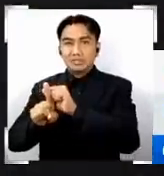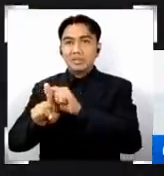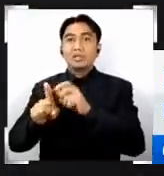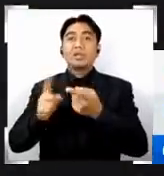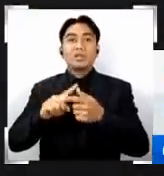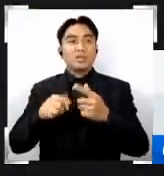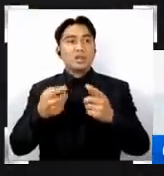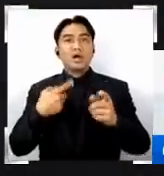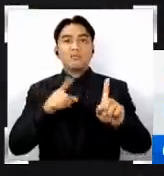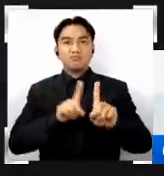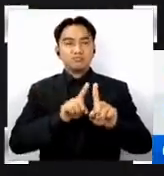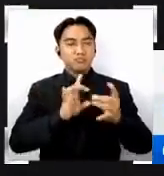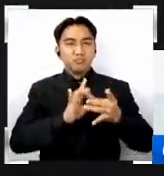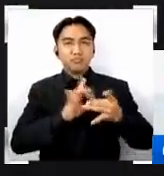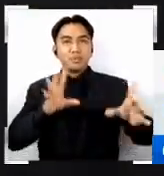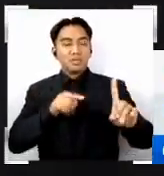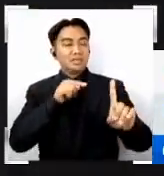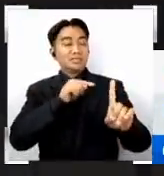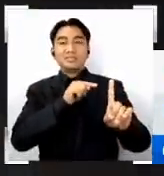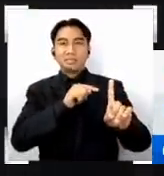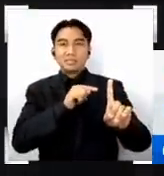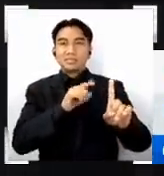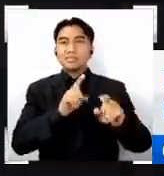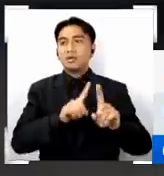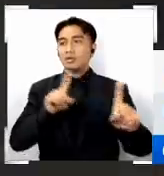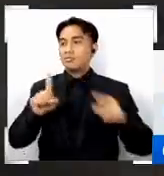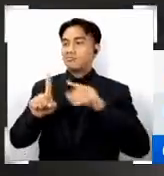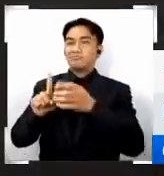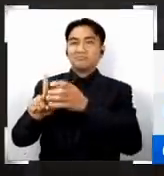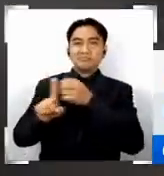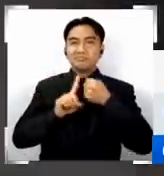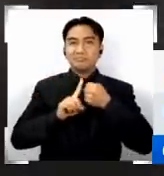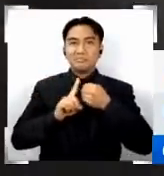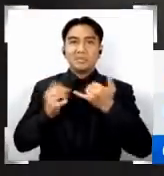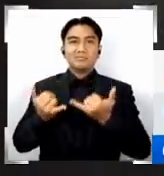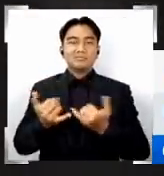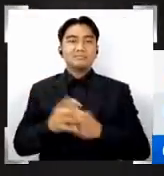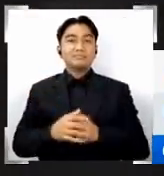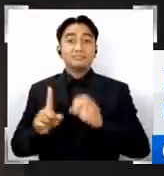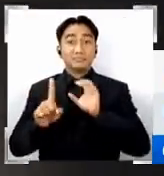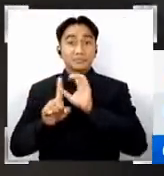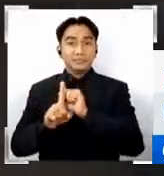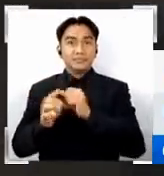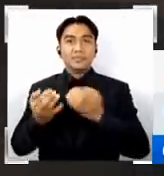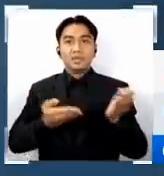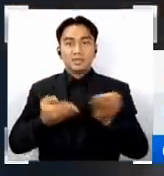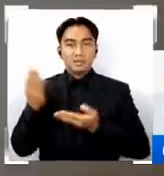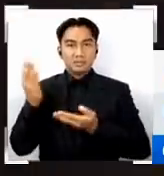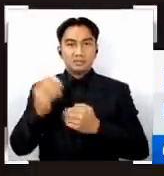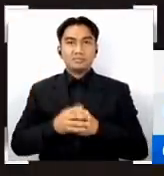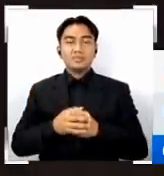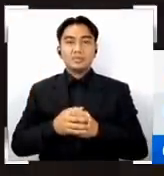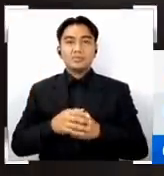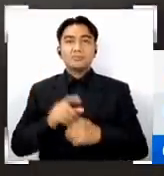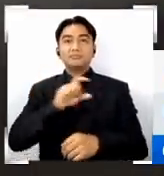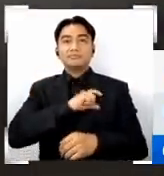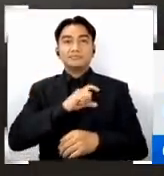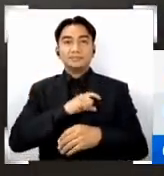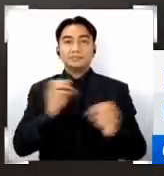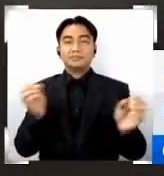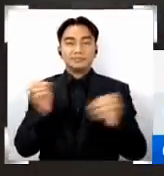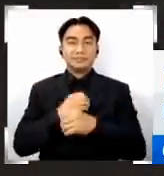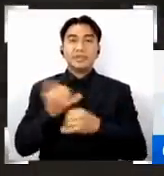mapasakamay siya ng mga otoridad. Dinala dito sa Caloocan City Police Headquarters ang suspect. Sumasailalim siya ngayon sa investigasyon